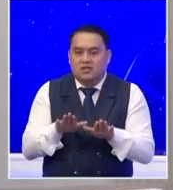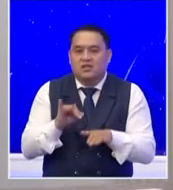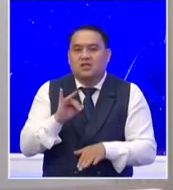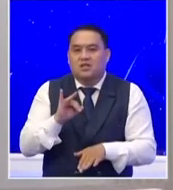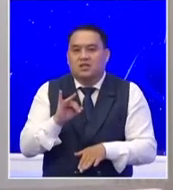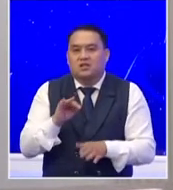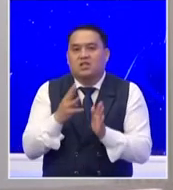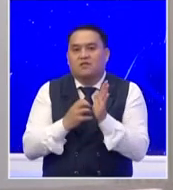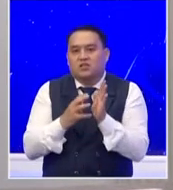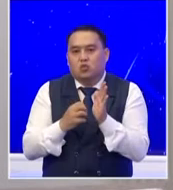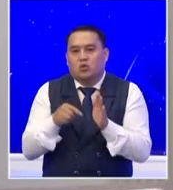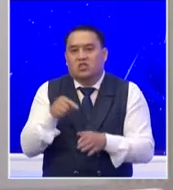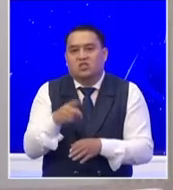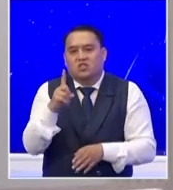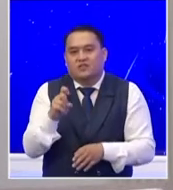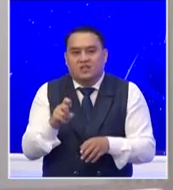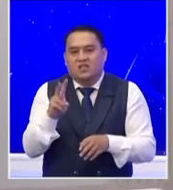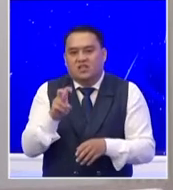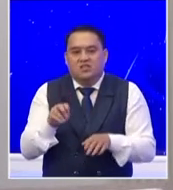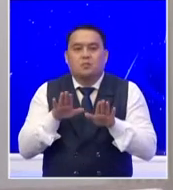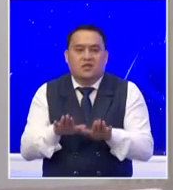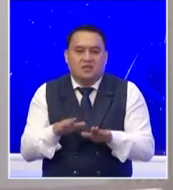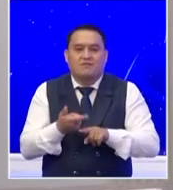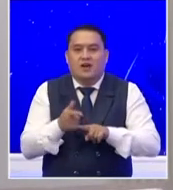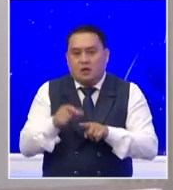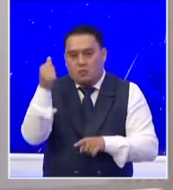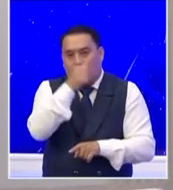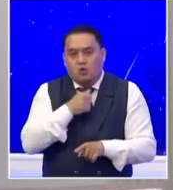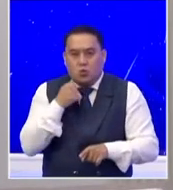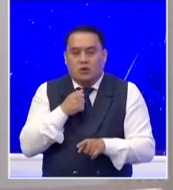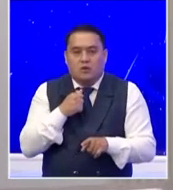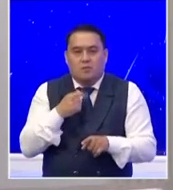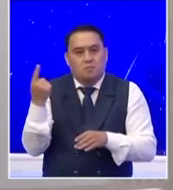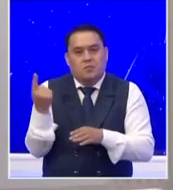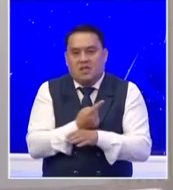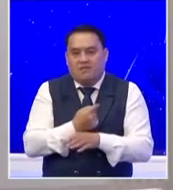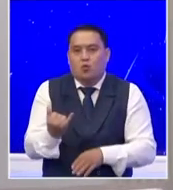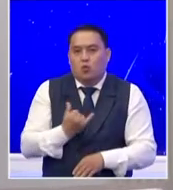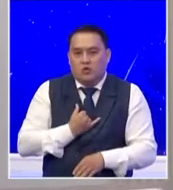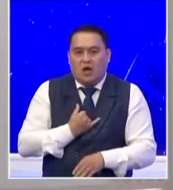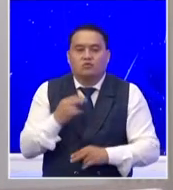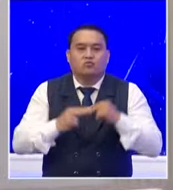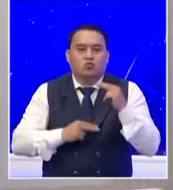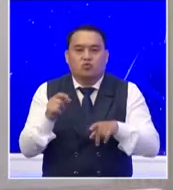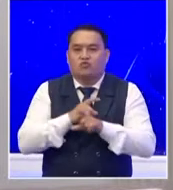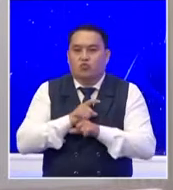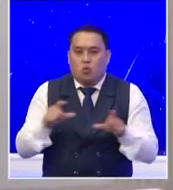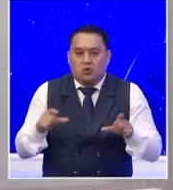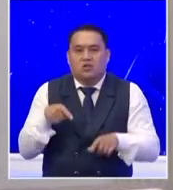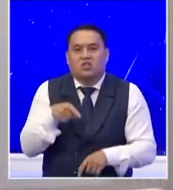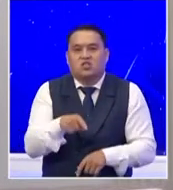на 900-1200 мест. В этом году как никогда впервые у нас строится школа